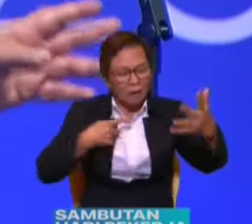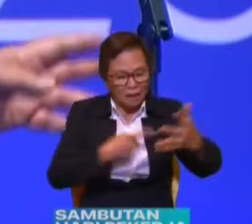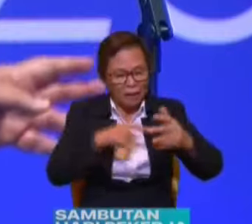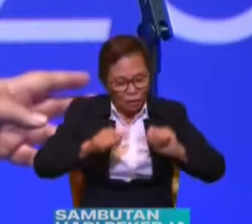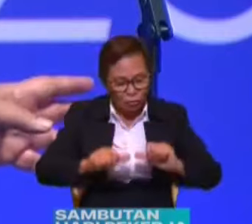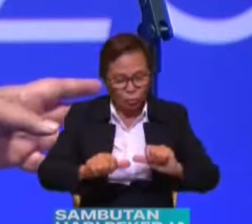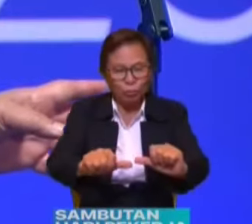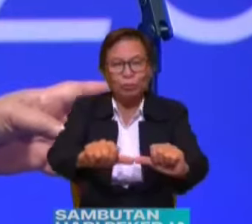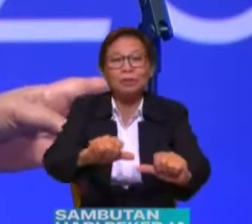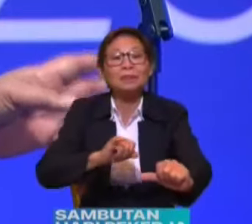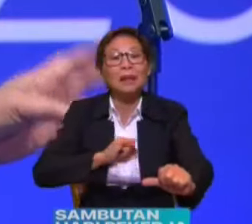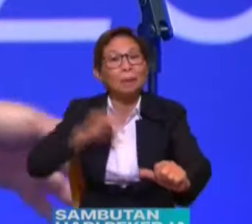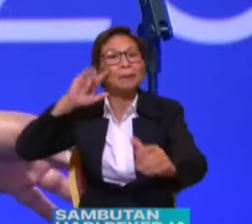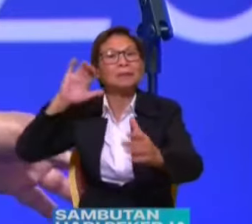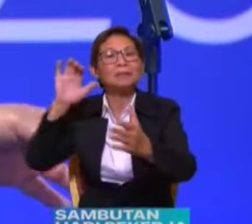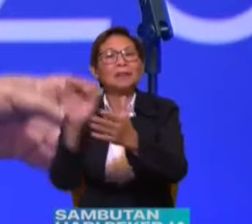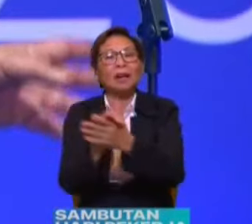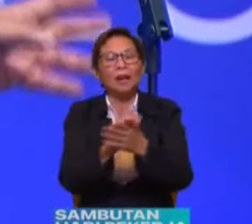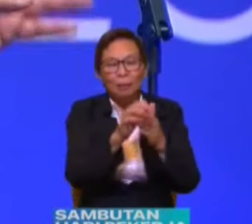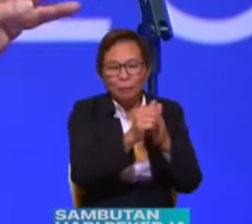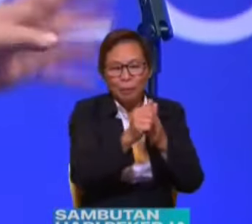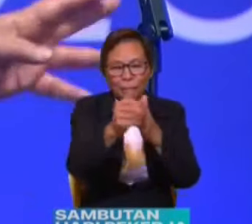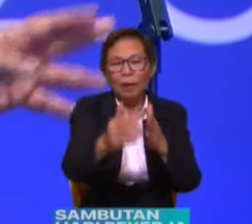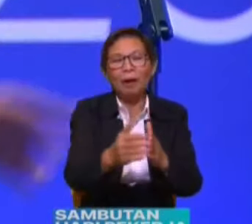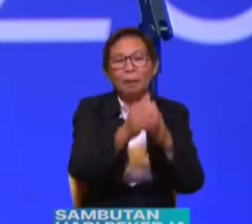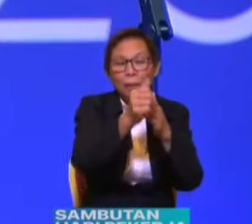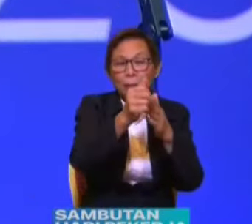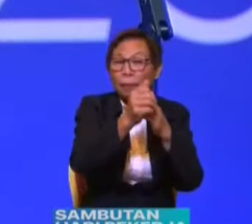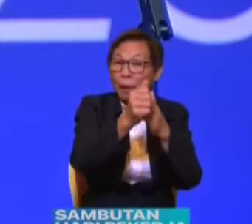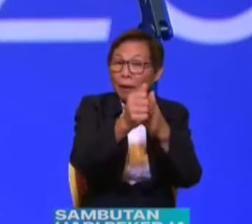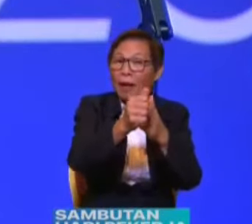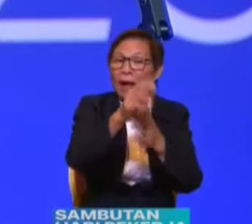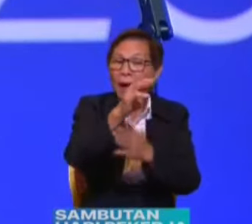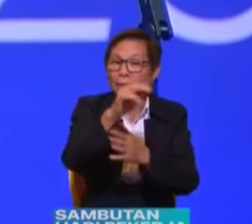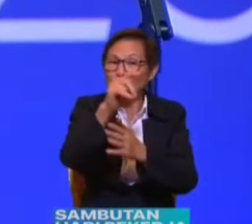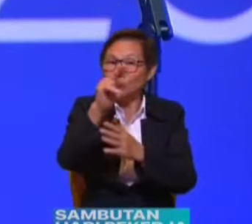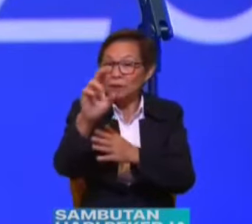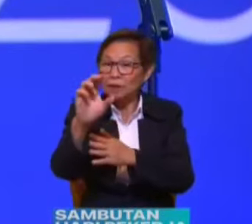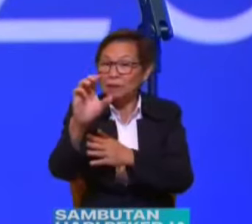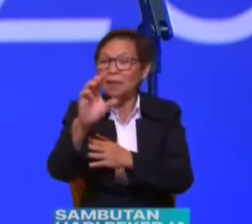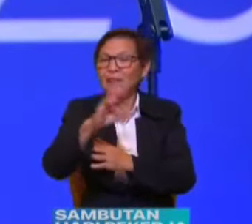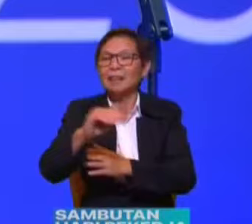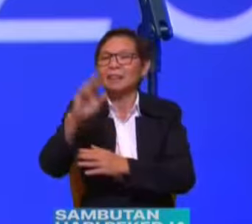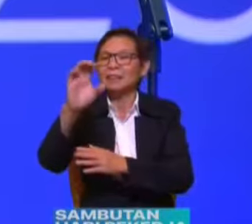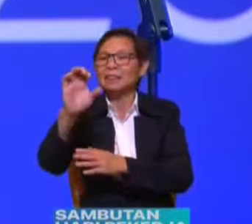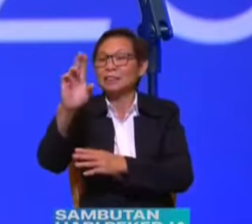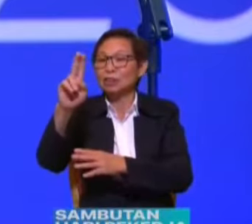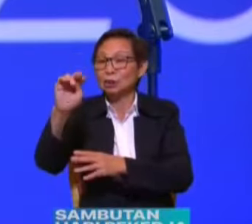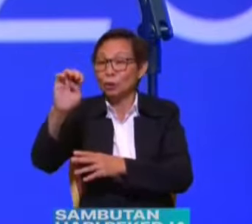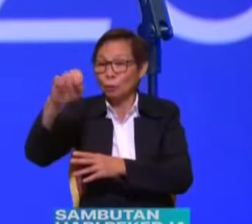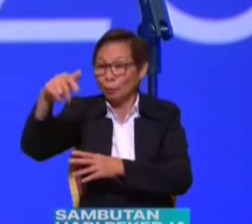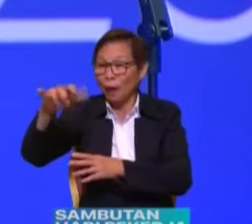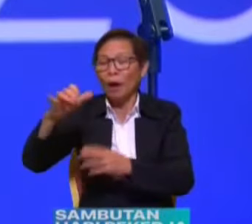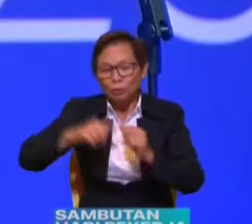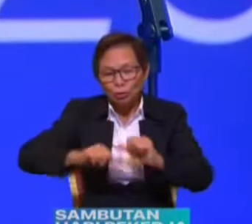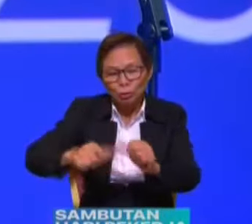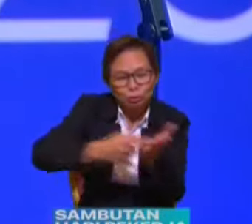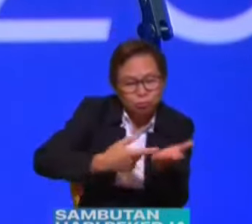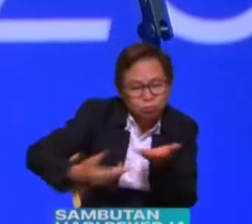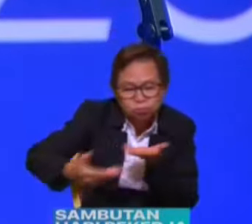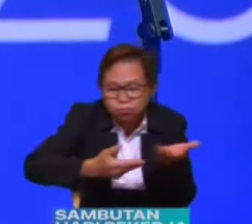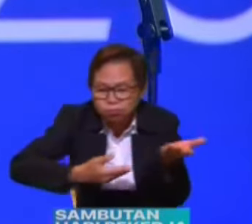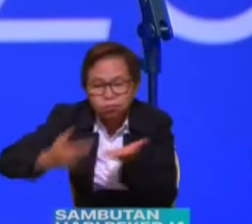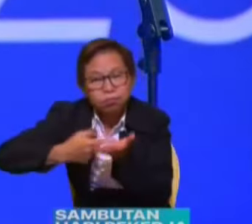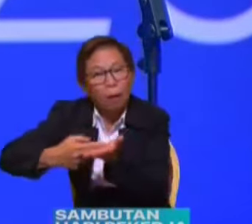percaya pimpinan MTUC dan pimpinan QPEX akan terus menjalankan rundingan. Saya tidak mahu